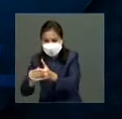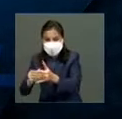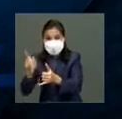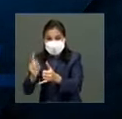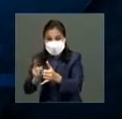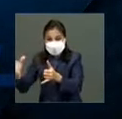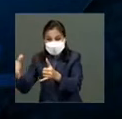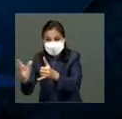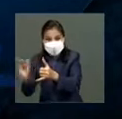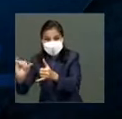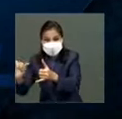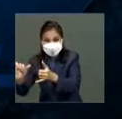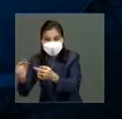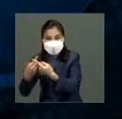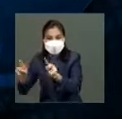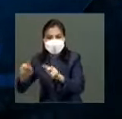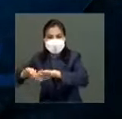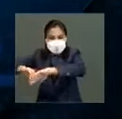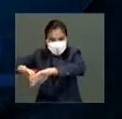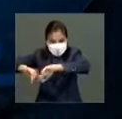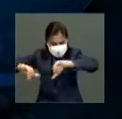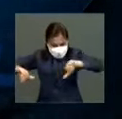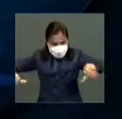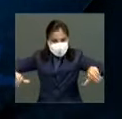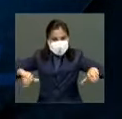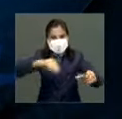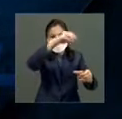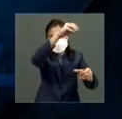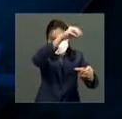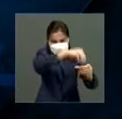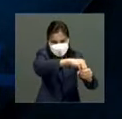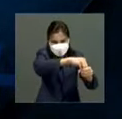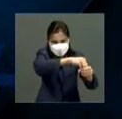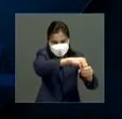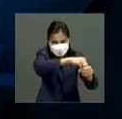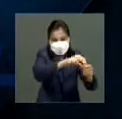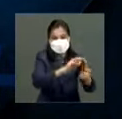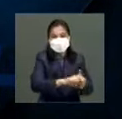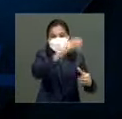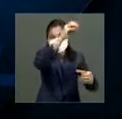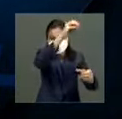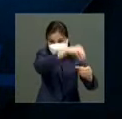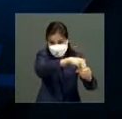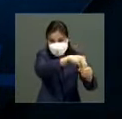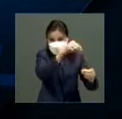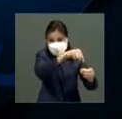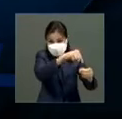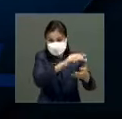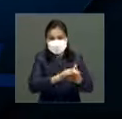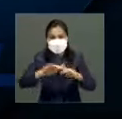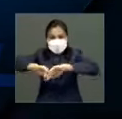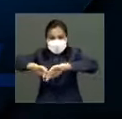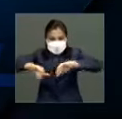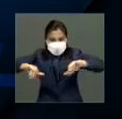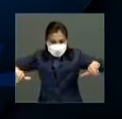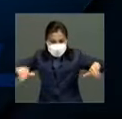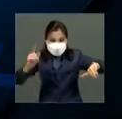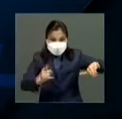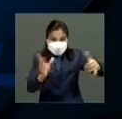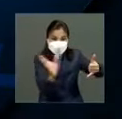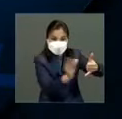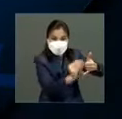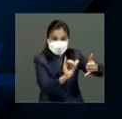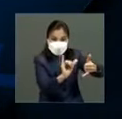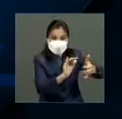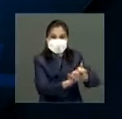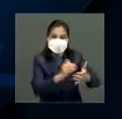อนะครับแต่ว่าเราต้องแยกเข้าออกมามาอยู่ในโลคอลควอรันทีนซึ่ง3แห่งนี้นะครับซึ่งก็จะมีการเข้า